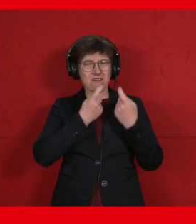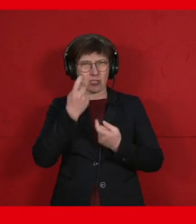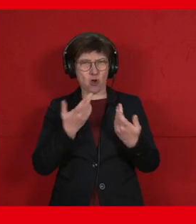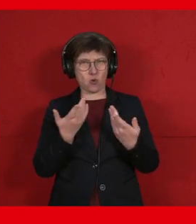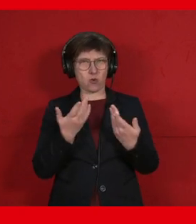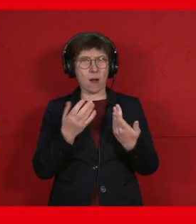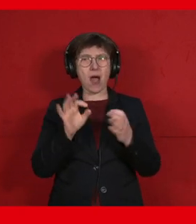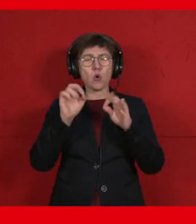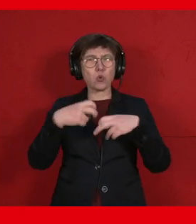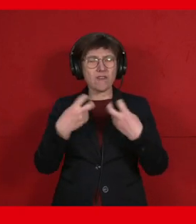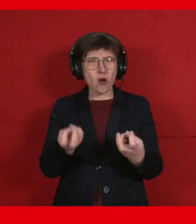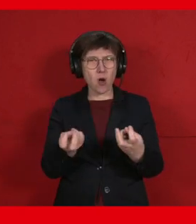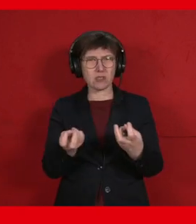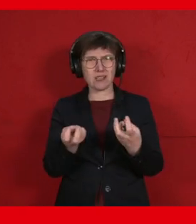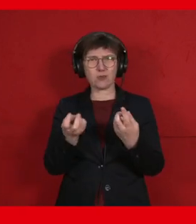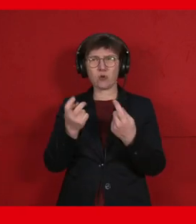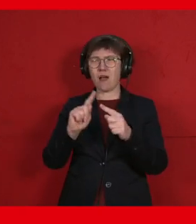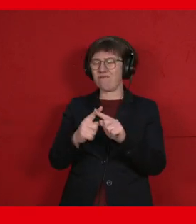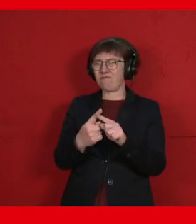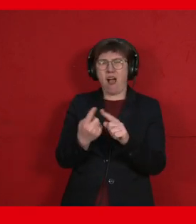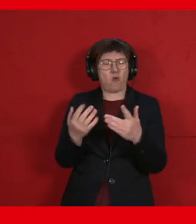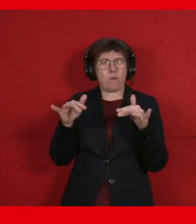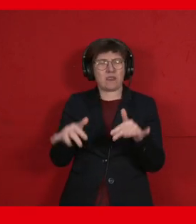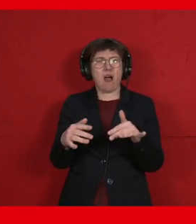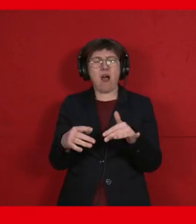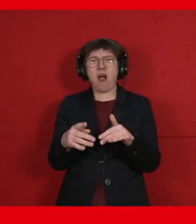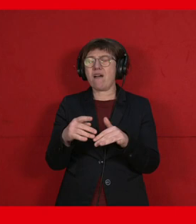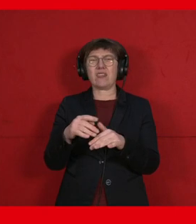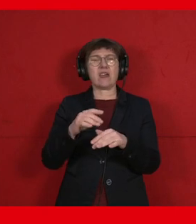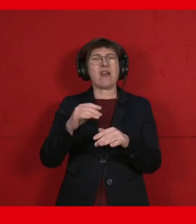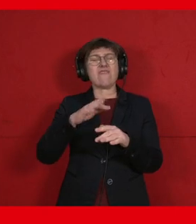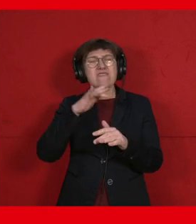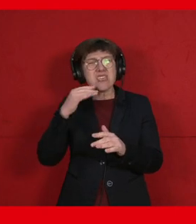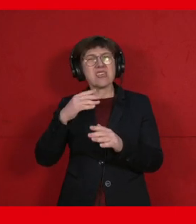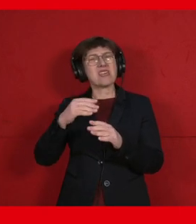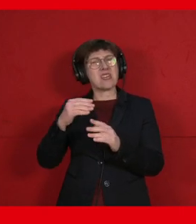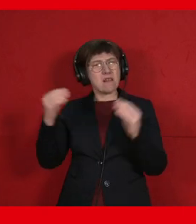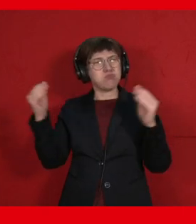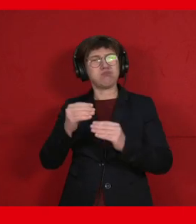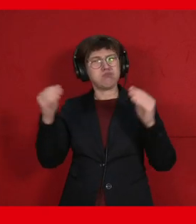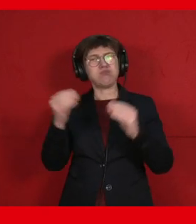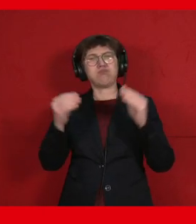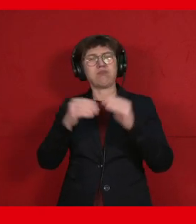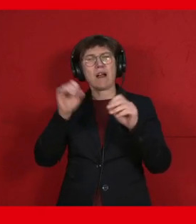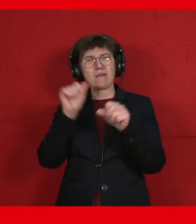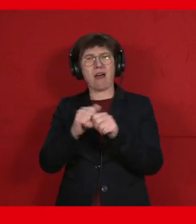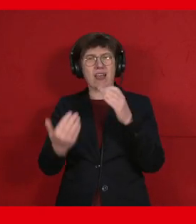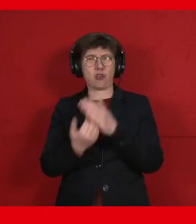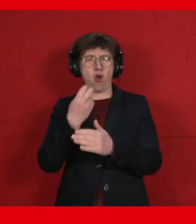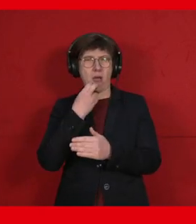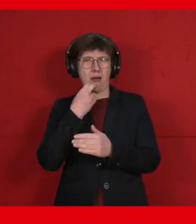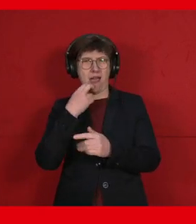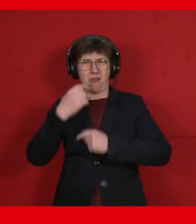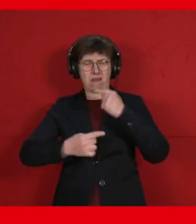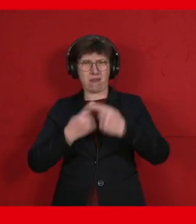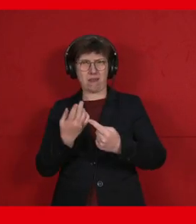gute Voraussetzung haben, nämlich deshalb, weil dort hohe Volllaststunden erneuerbare Energien möglich sind. Und ich glaube, da müssen wir ganz klar auch